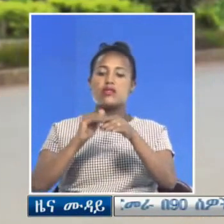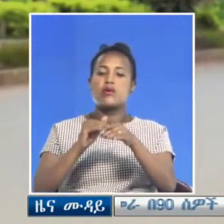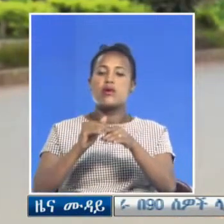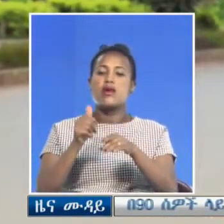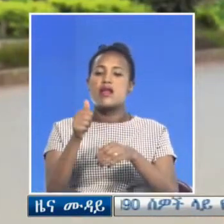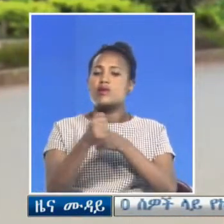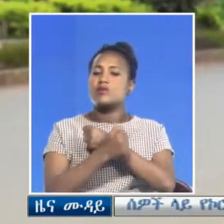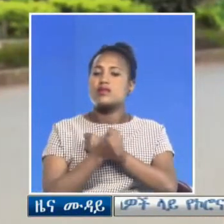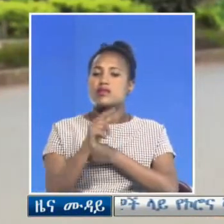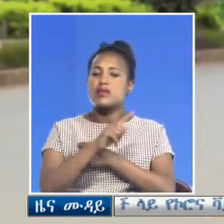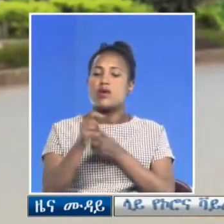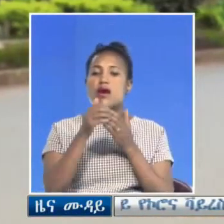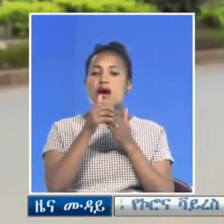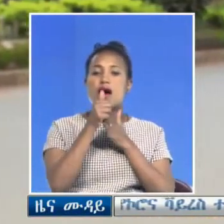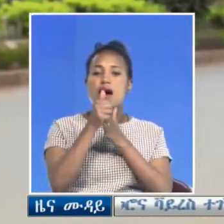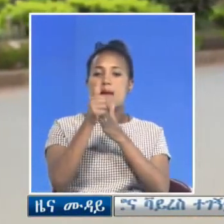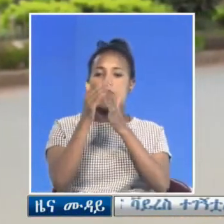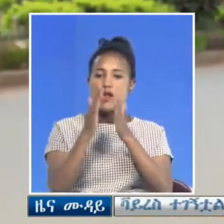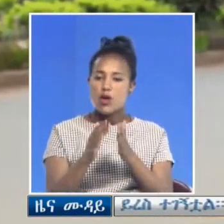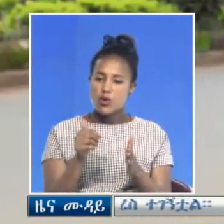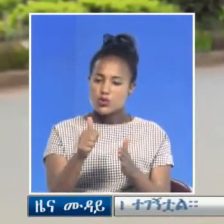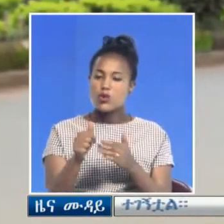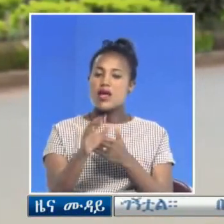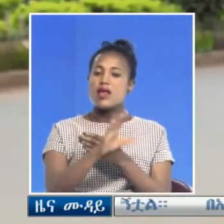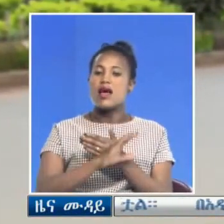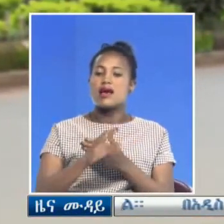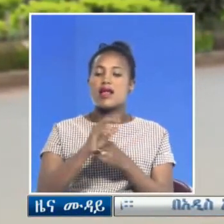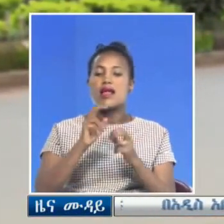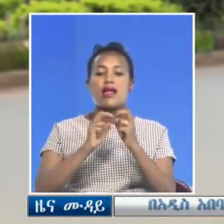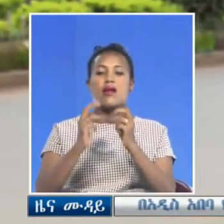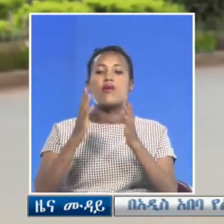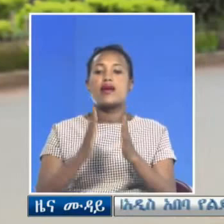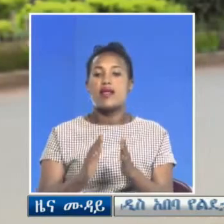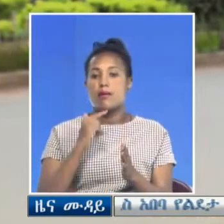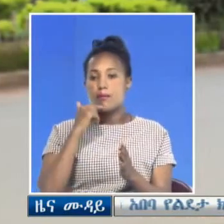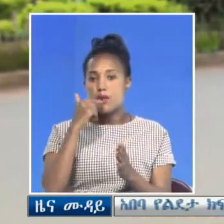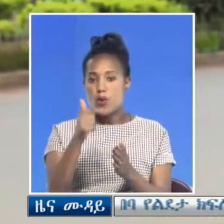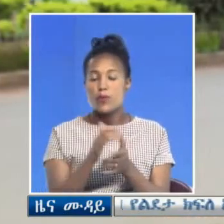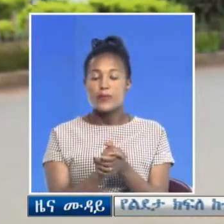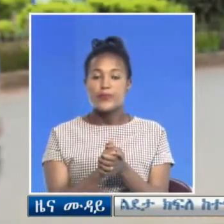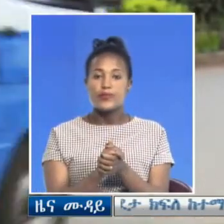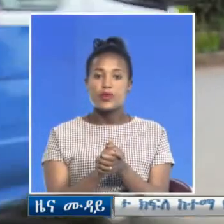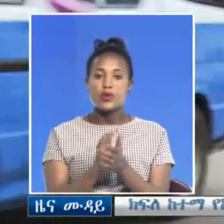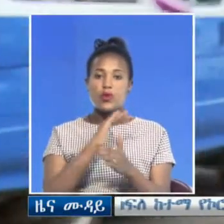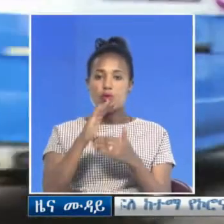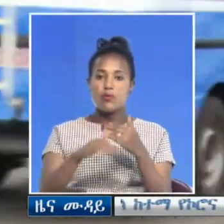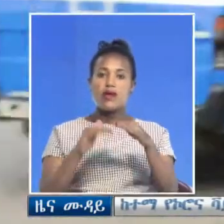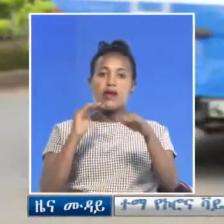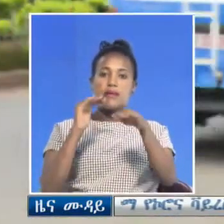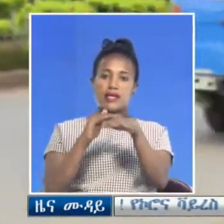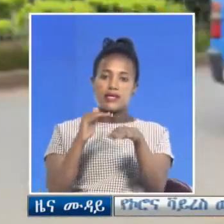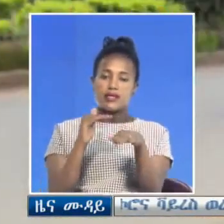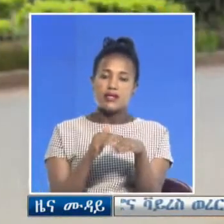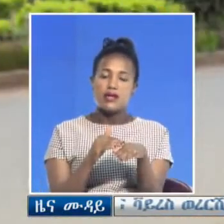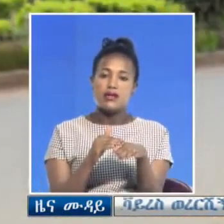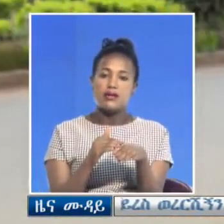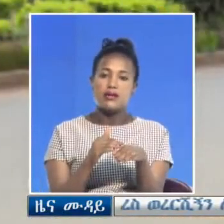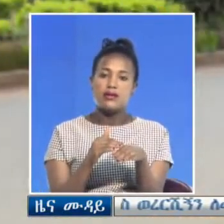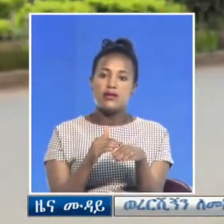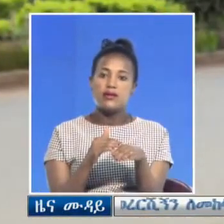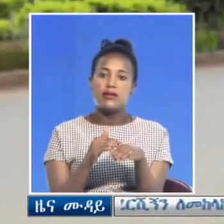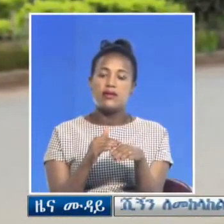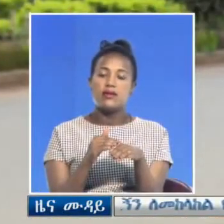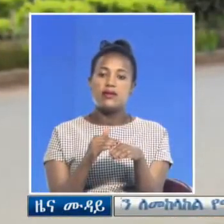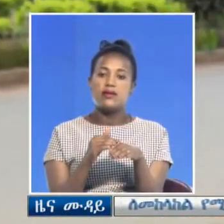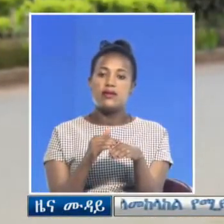አመራሩን ራሴ ለሀገር የራሴ ለወገኔ ብሎ ሁሉን በቅስቀሳ አድርጎ ልክ